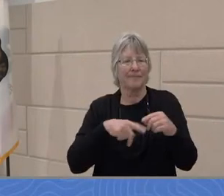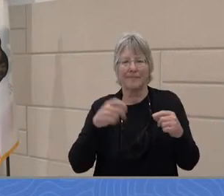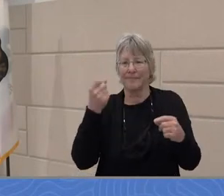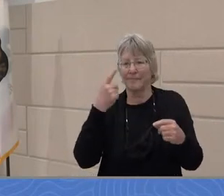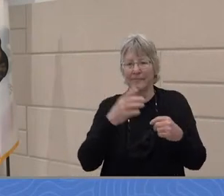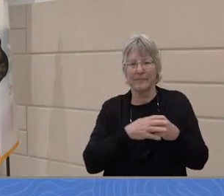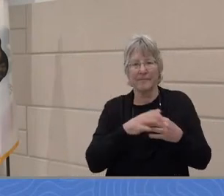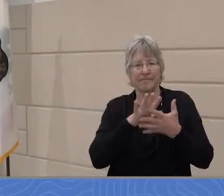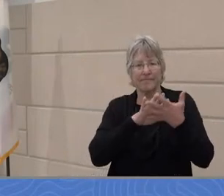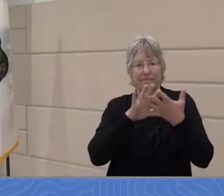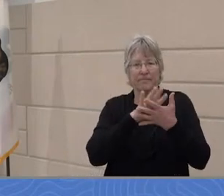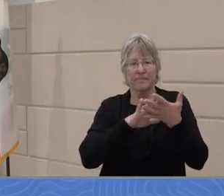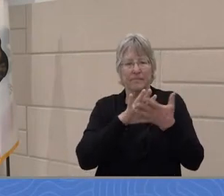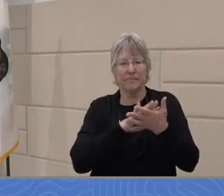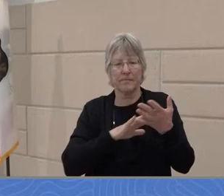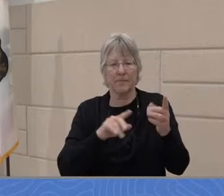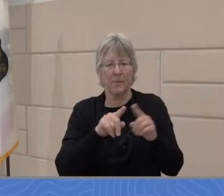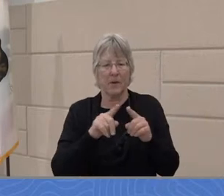ำปฏิศักษ